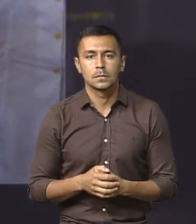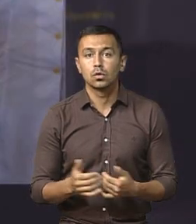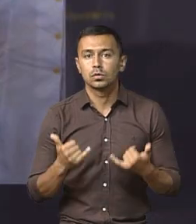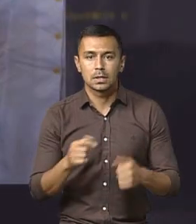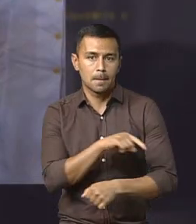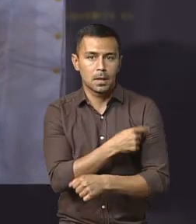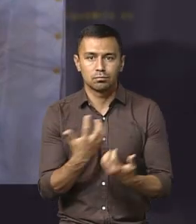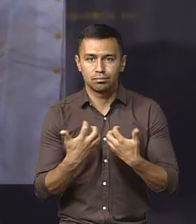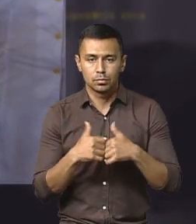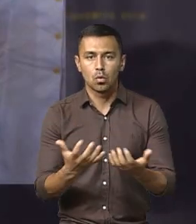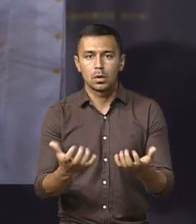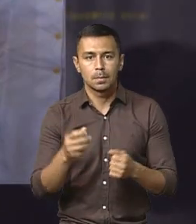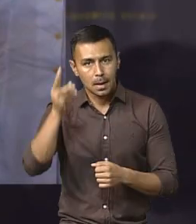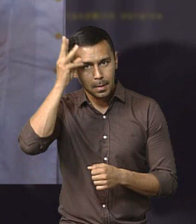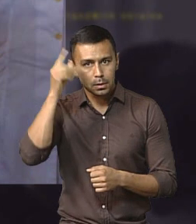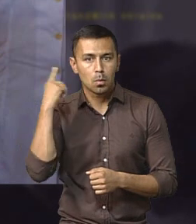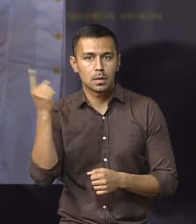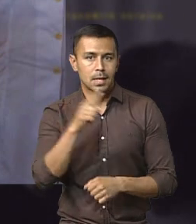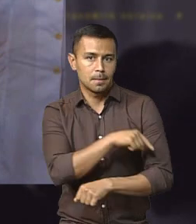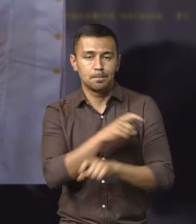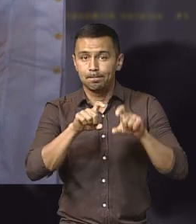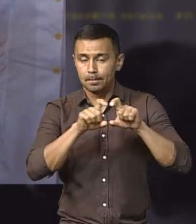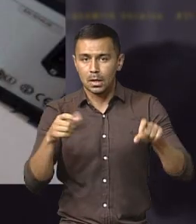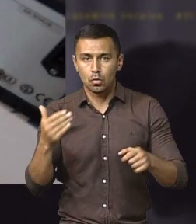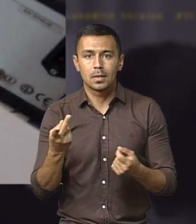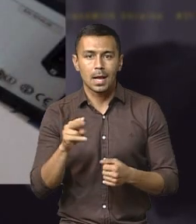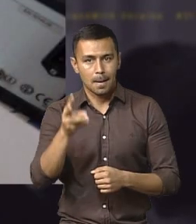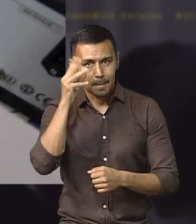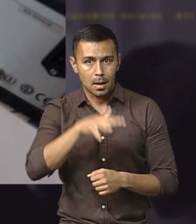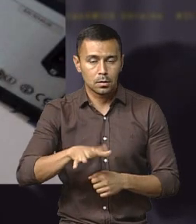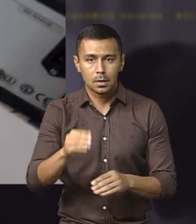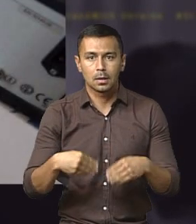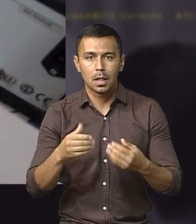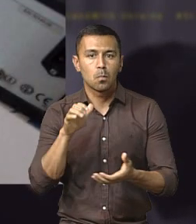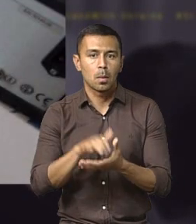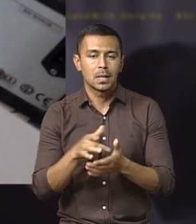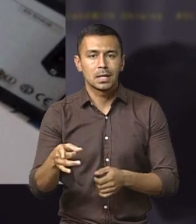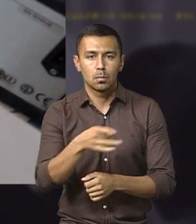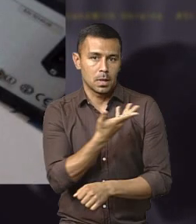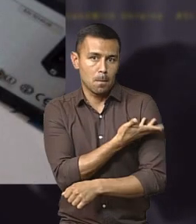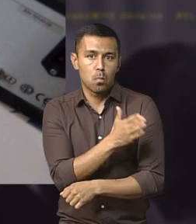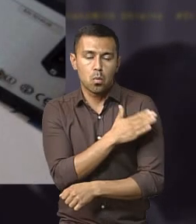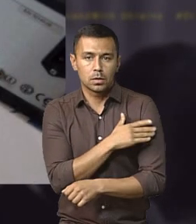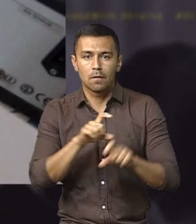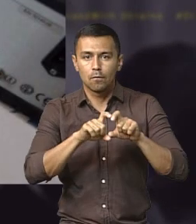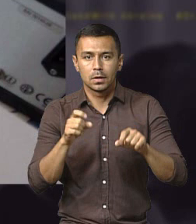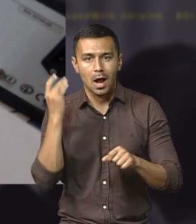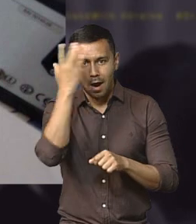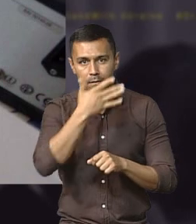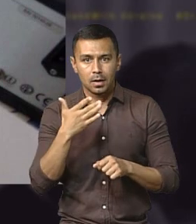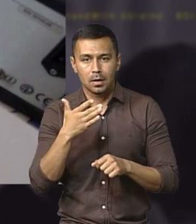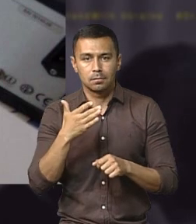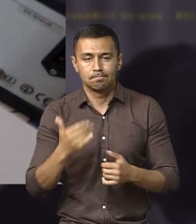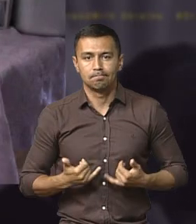Сучасне медичне обладнання отримала Хмельницька обласна лікарня. Його для Хмельниччини надали побратими з Республіки Польща, фонди «Африка» та «World